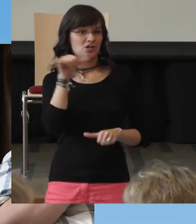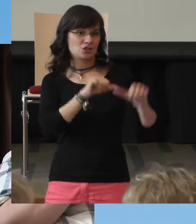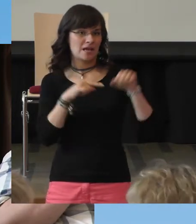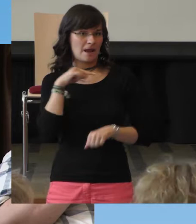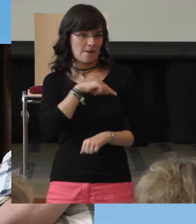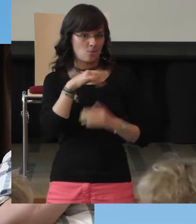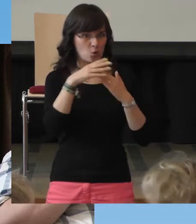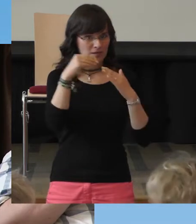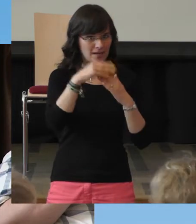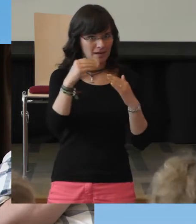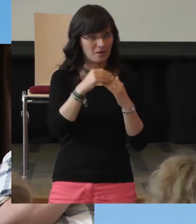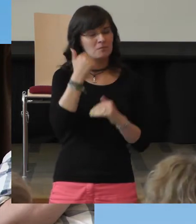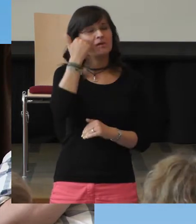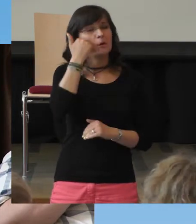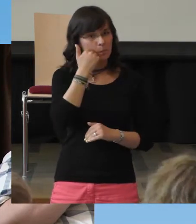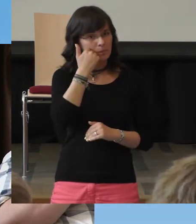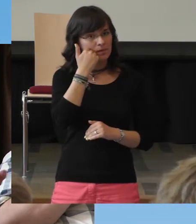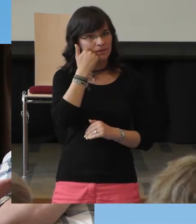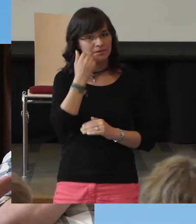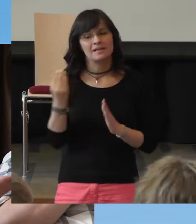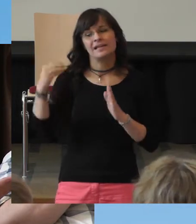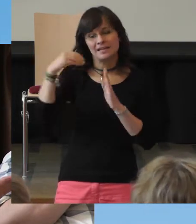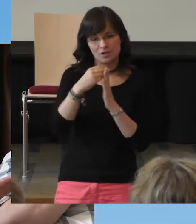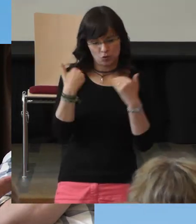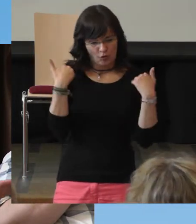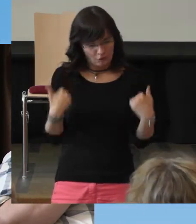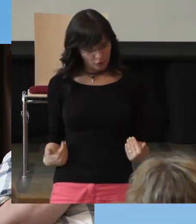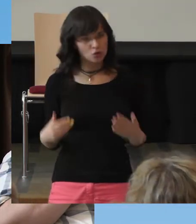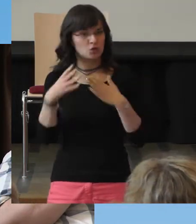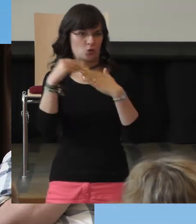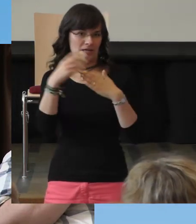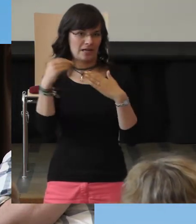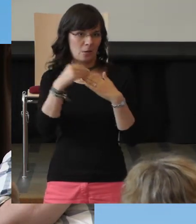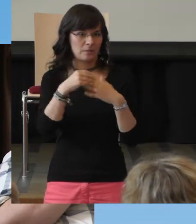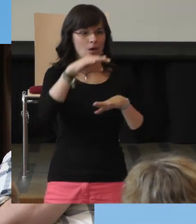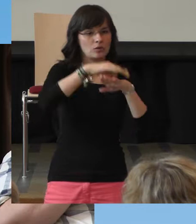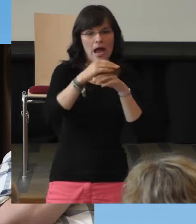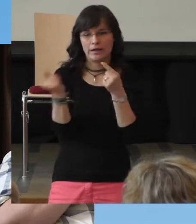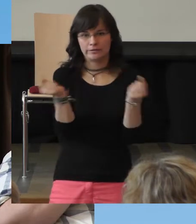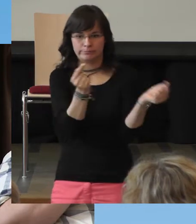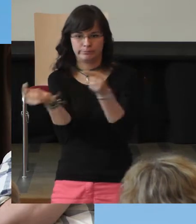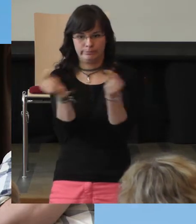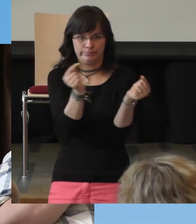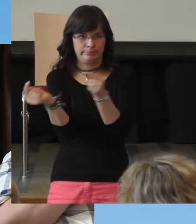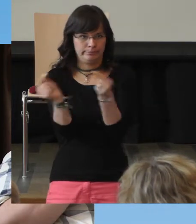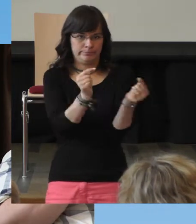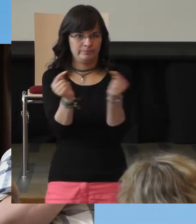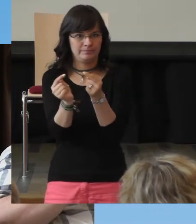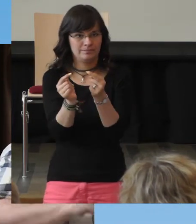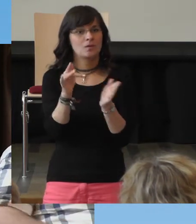physikalische Therapie die Physiotherapie bitte in enger Absprache mit ihrem Arzt weil eine große